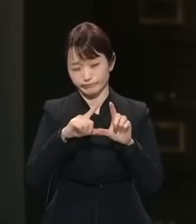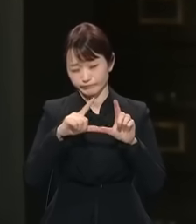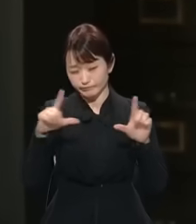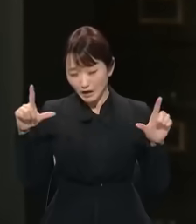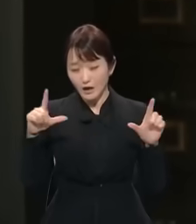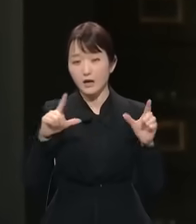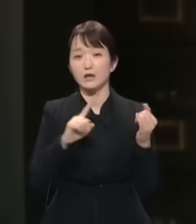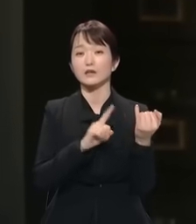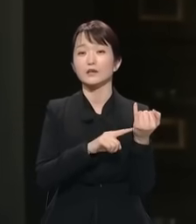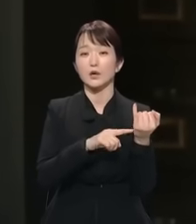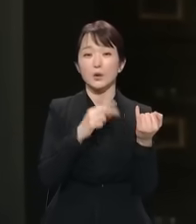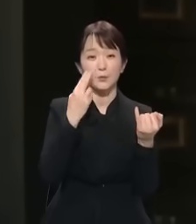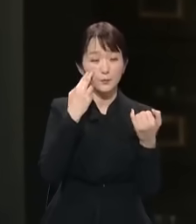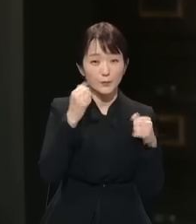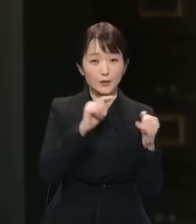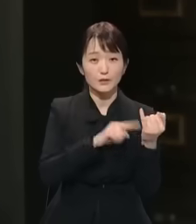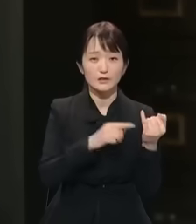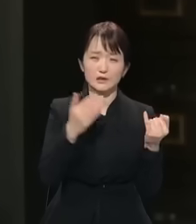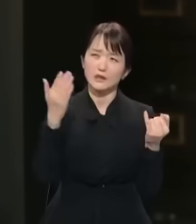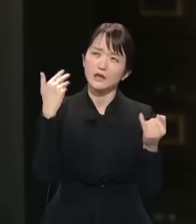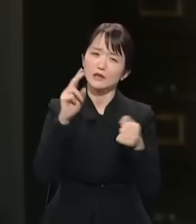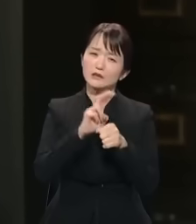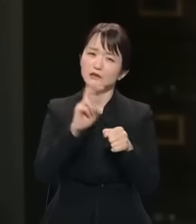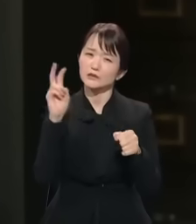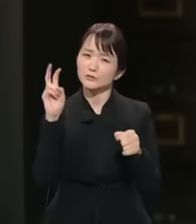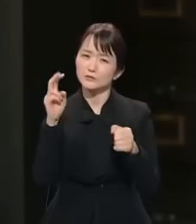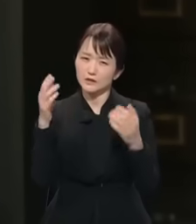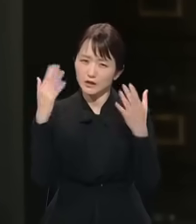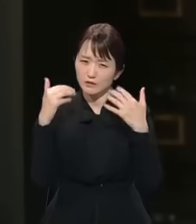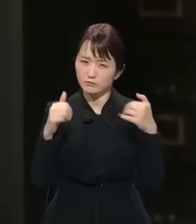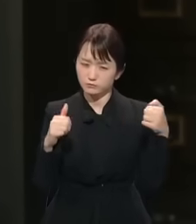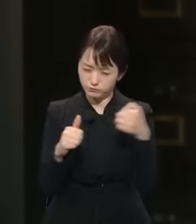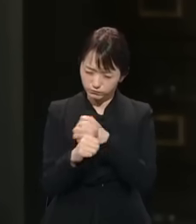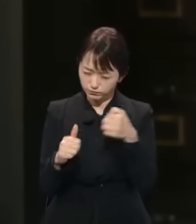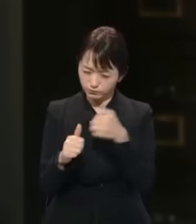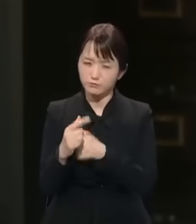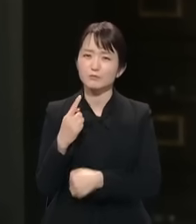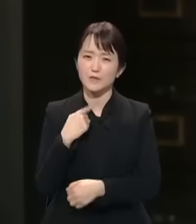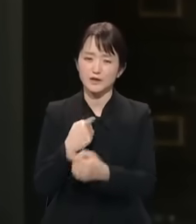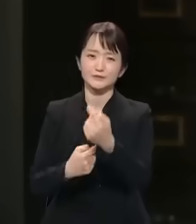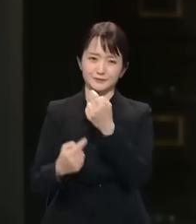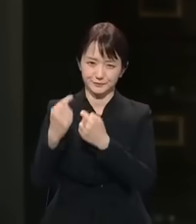여배우한테서 과거 20년 전 학교폭력을 당했다는 제보가